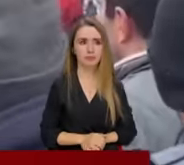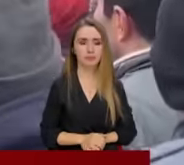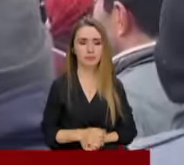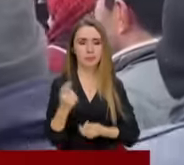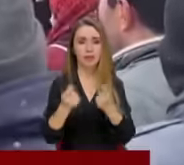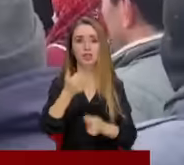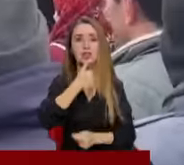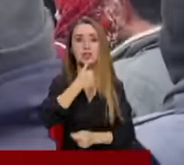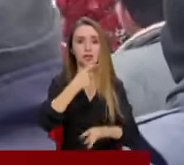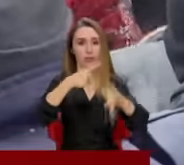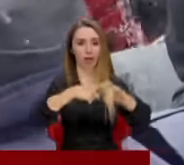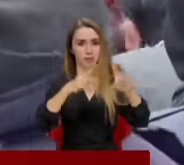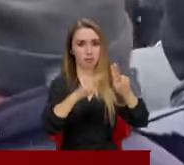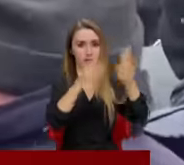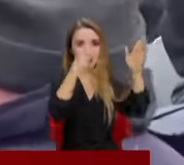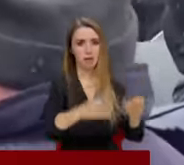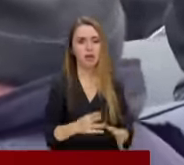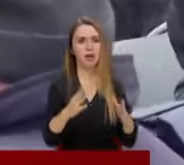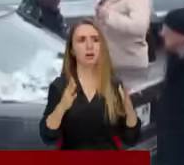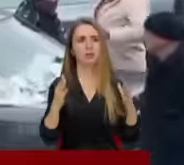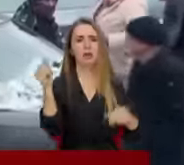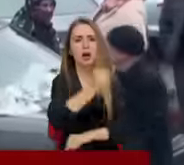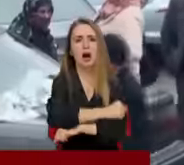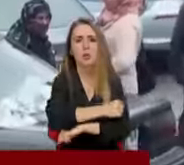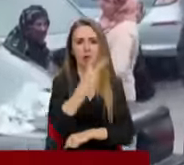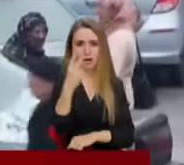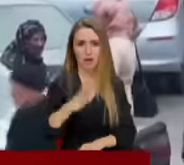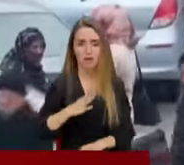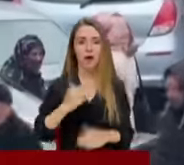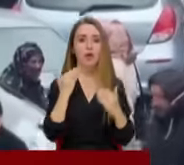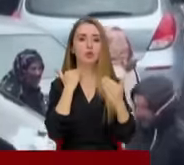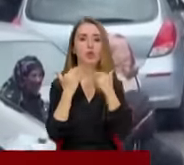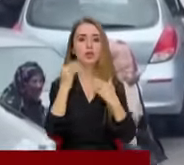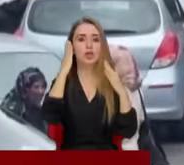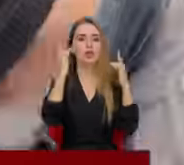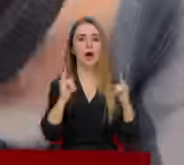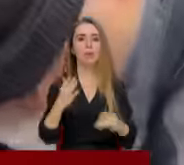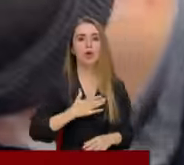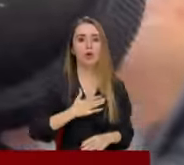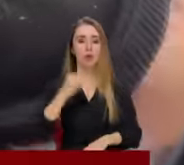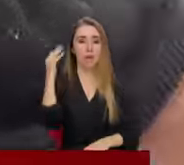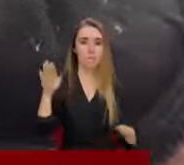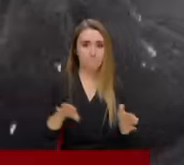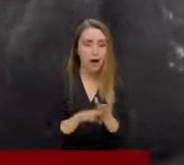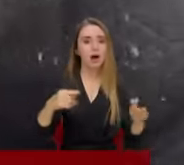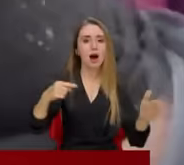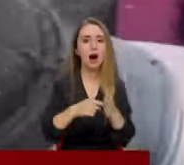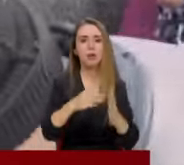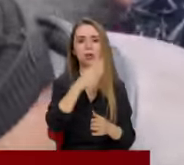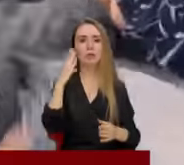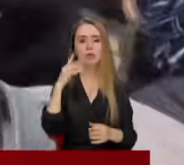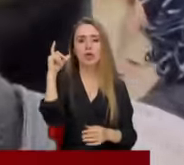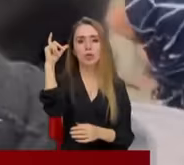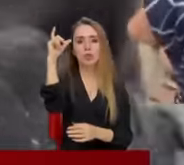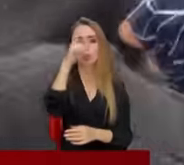İş insanı Hanifi Kızıltaş iki kamyon dolusu sebzeyi Yozgat Fatih Camii önüne park etti. Amacı Ramazan